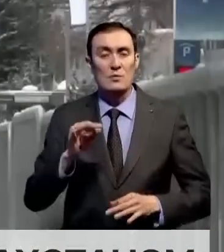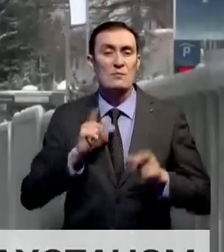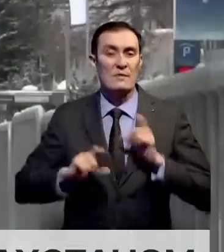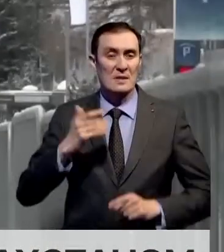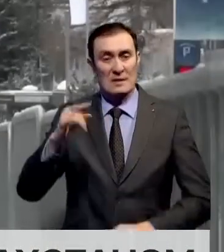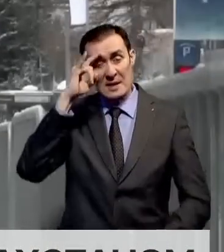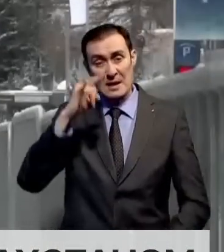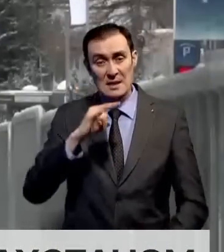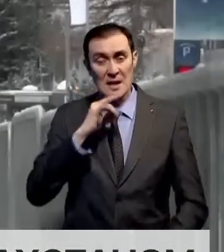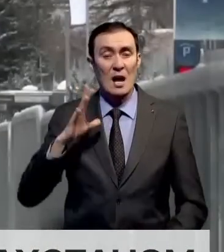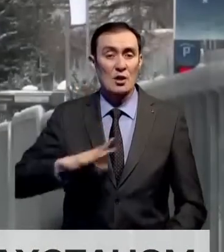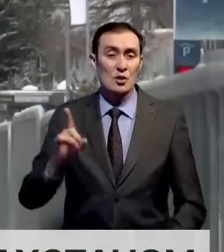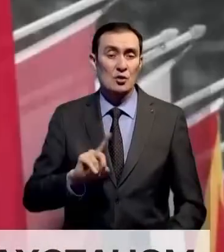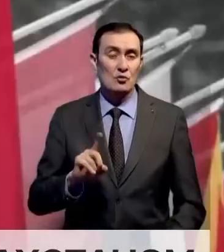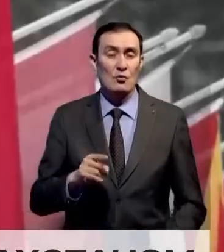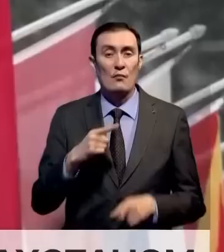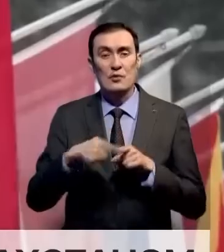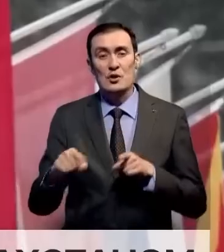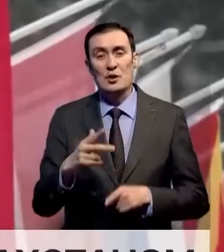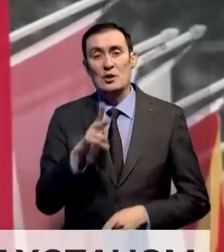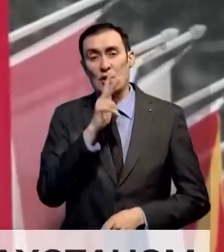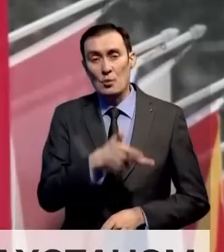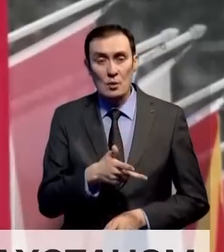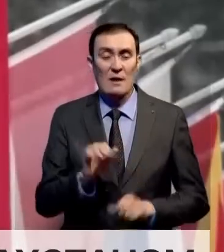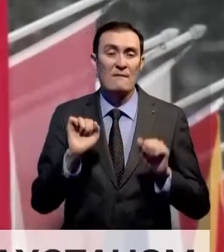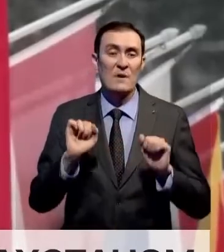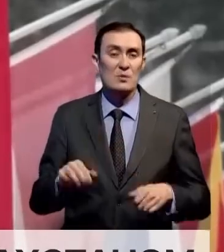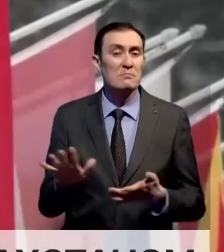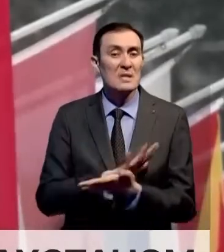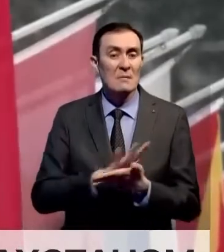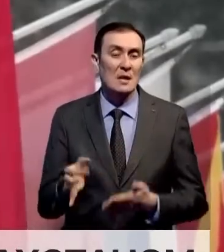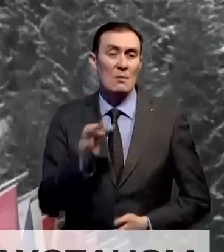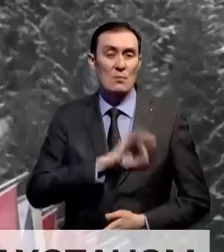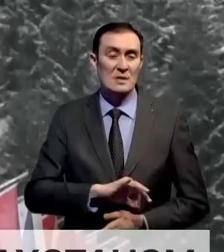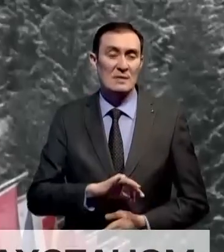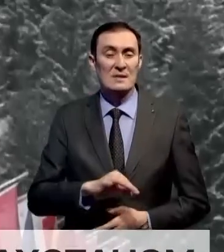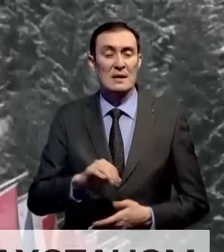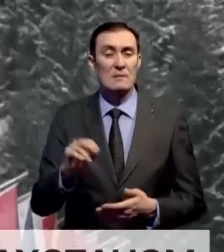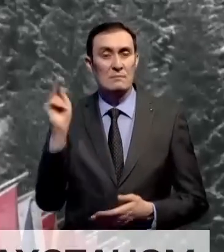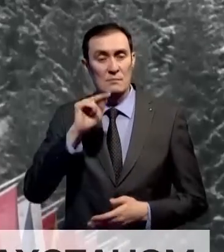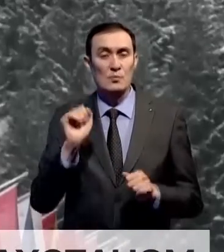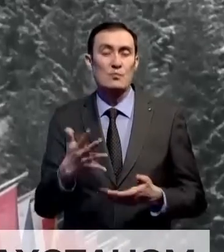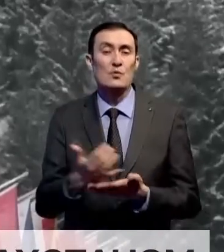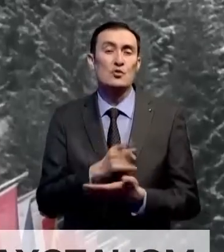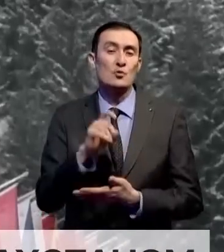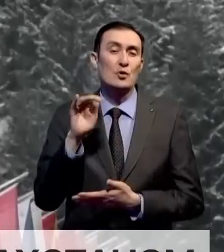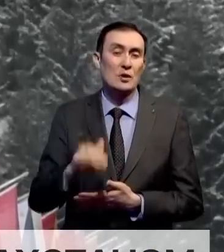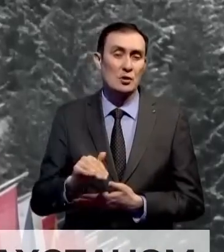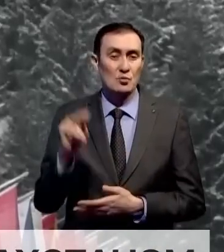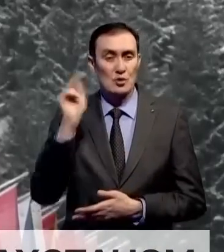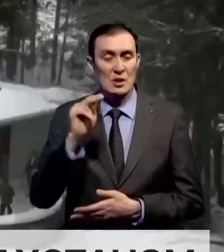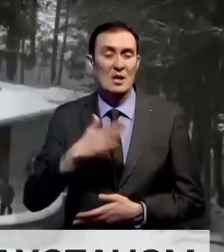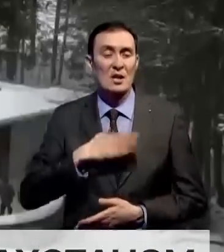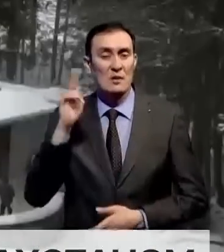региональных университетов Казахстана. Ожидается, что в ближайшие 3 года возможность бесплатно пользоваться материалами получат 100 тысяч